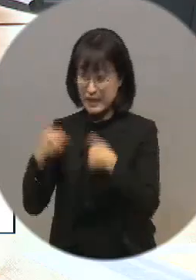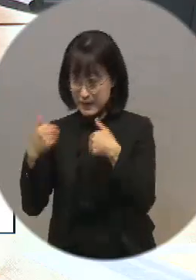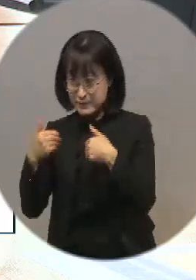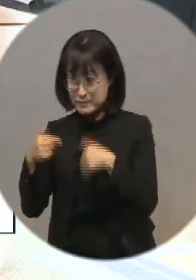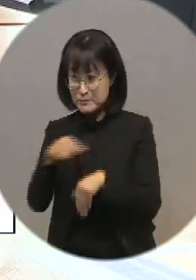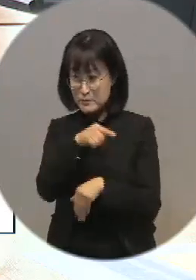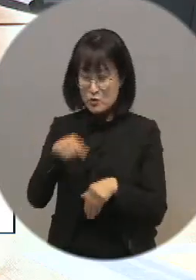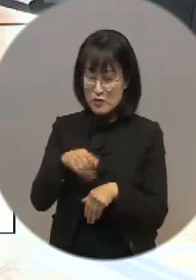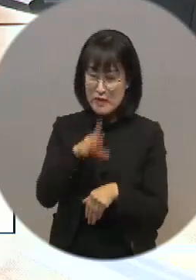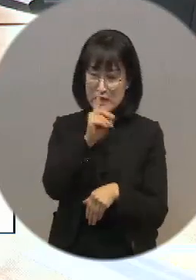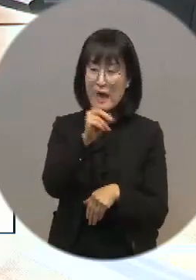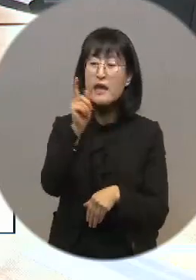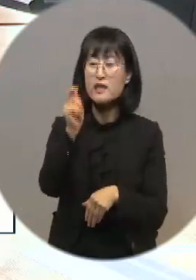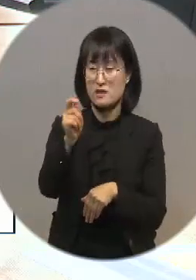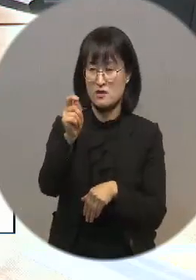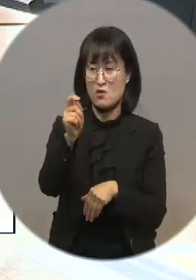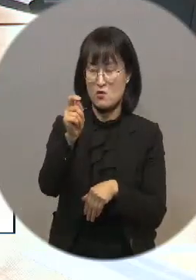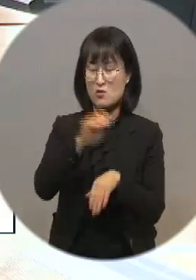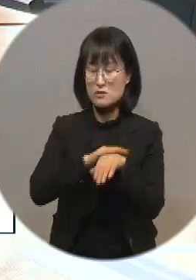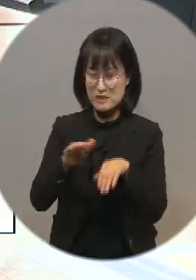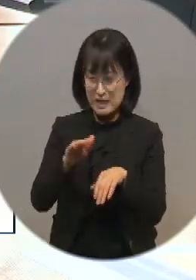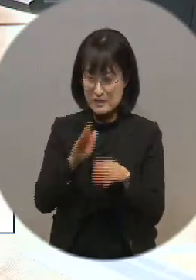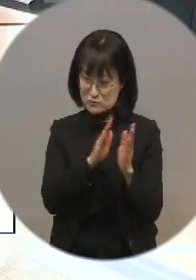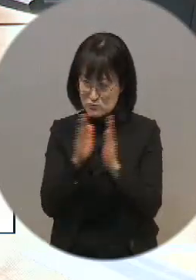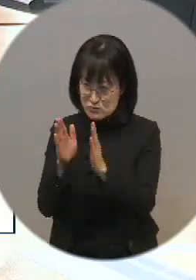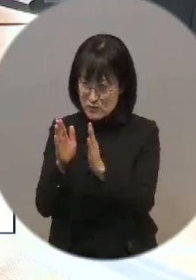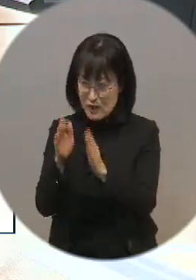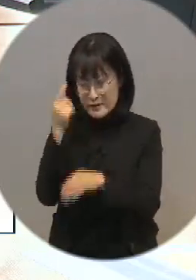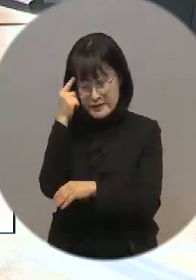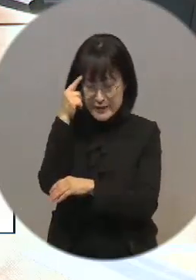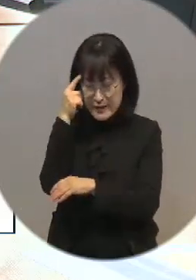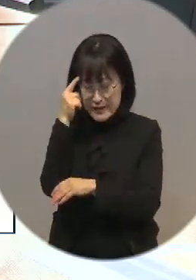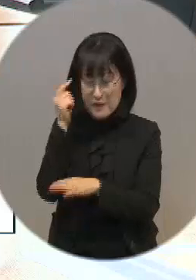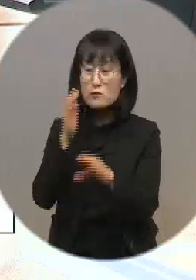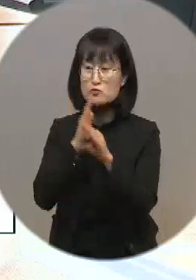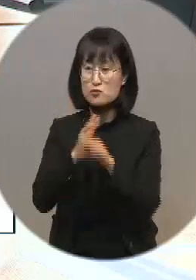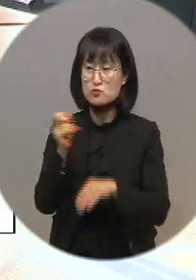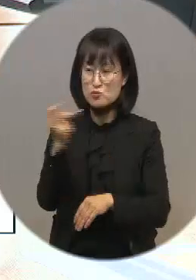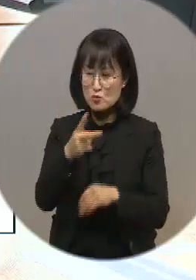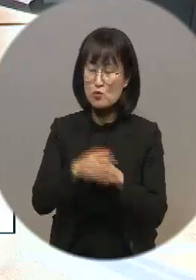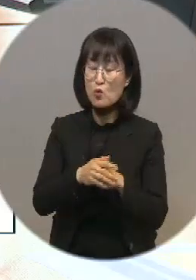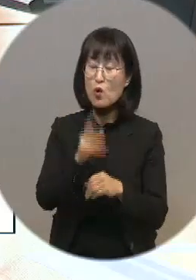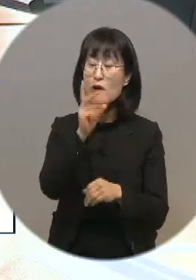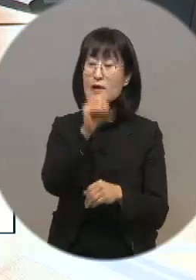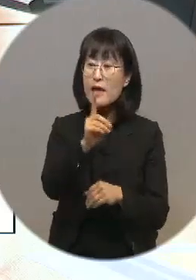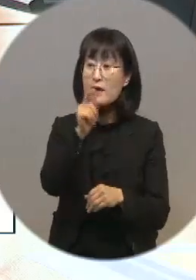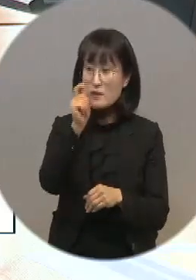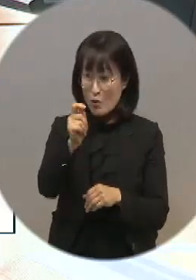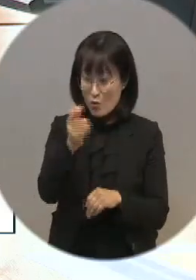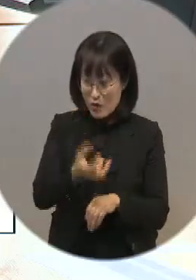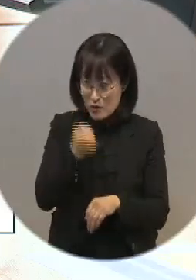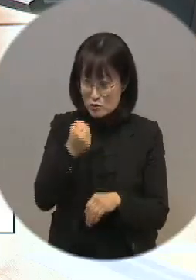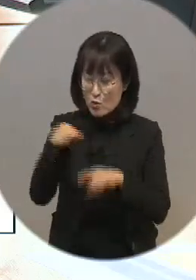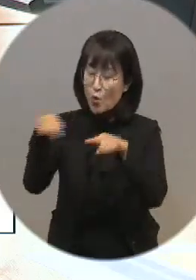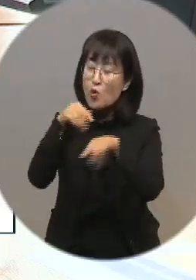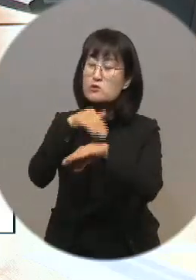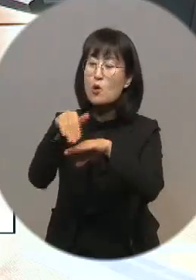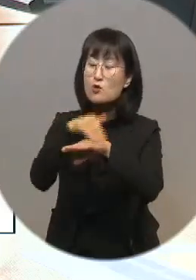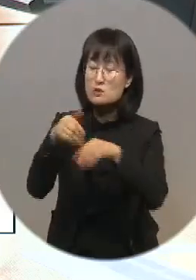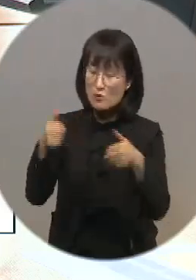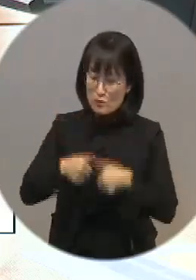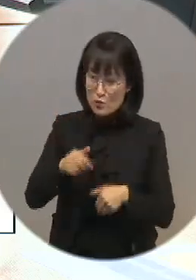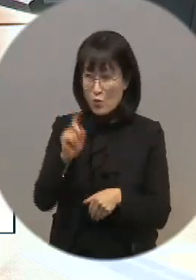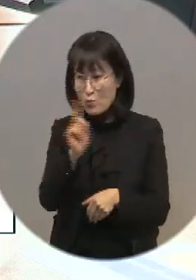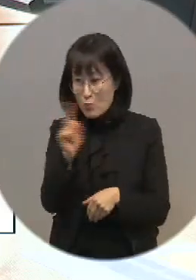이제 데이터를 좀 정제를 할 수 있을까라는 고민을 마구 하고 있습니다. 또 객관한 데이터를 가지고 어떠한 정책을 우리가